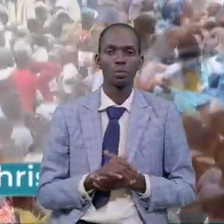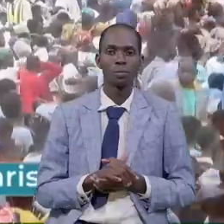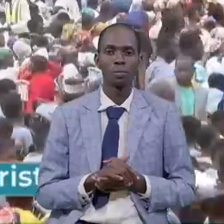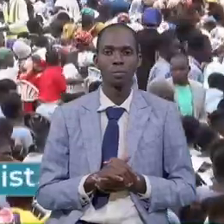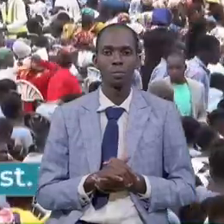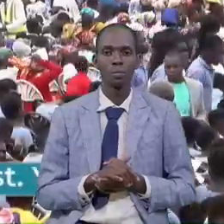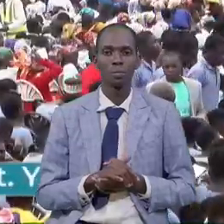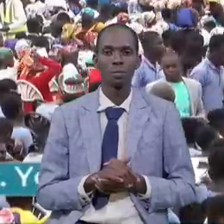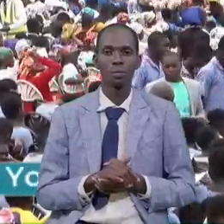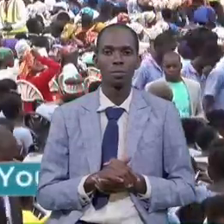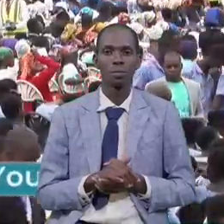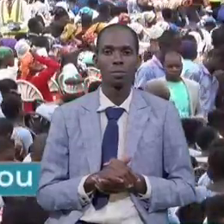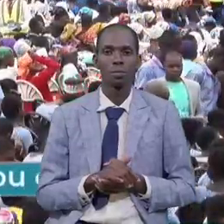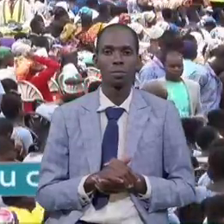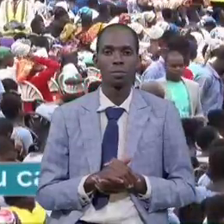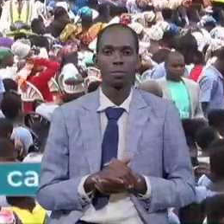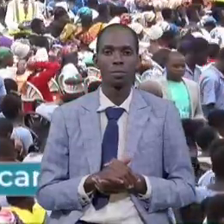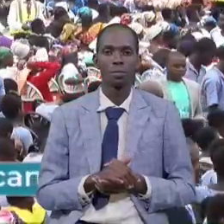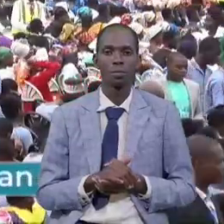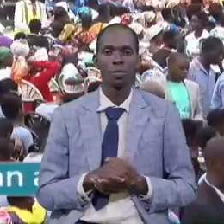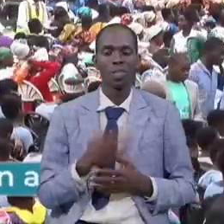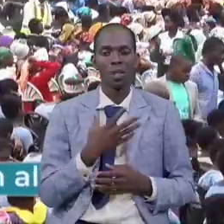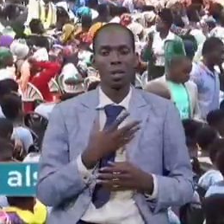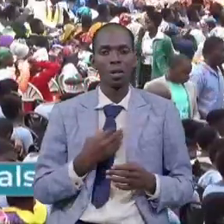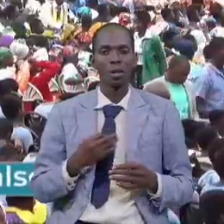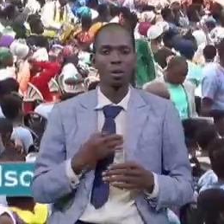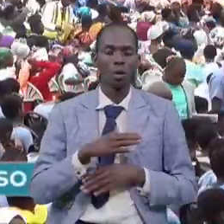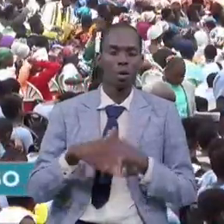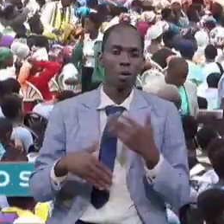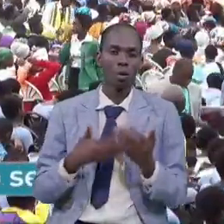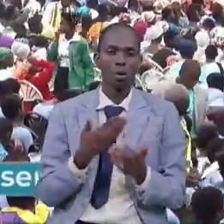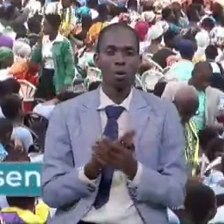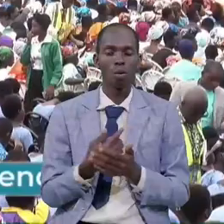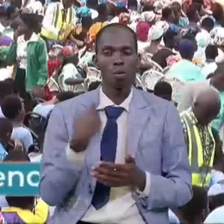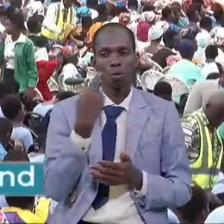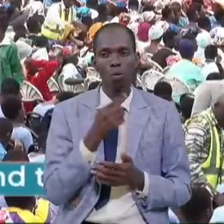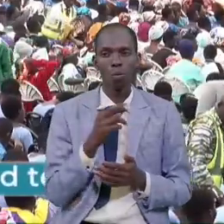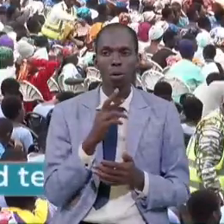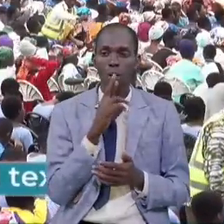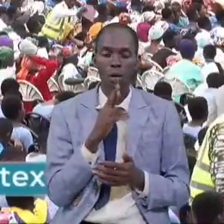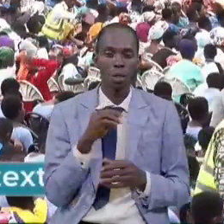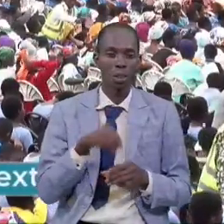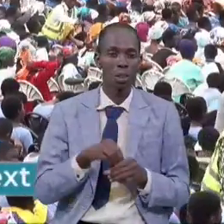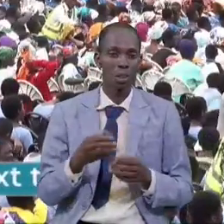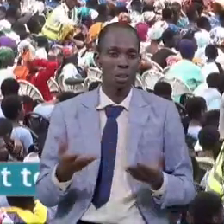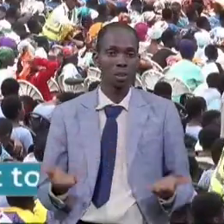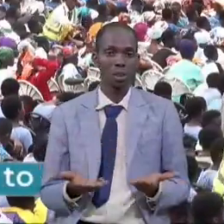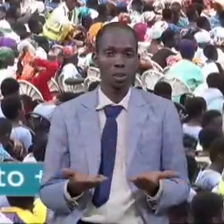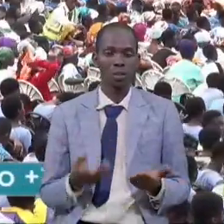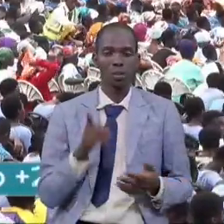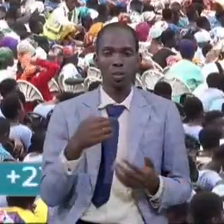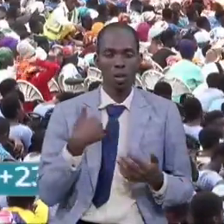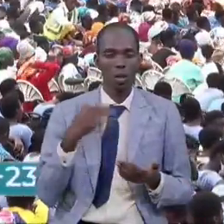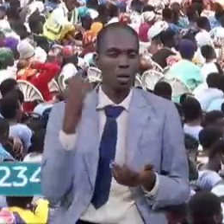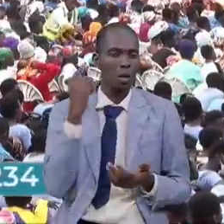par le serviteur de Dieu. Those in the Alpha location ceux here, qui sont au lieu Alpha. After this crusade on